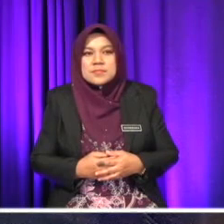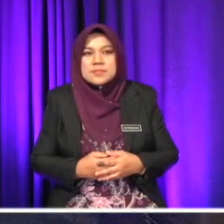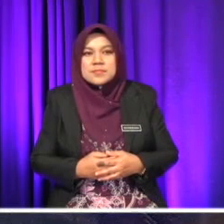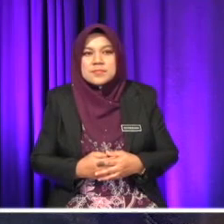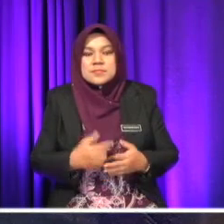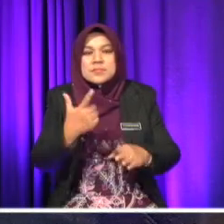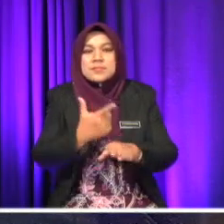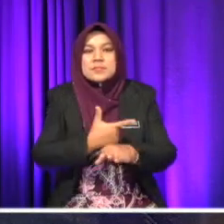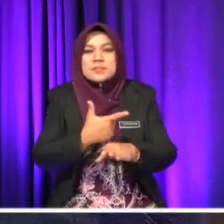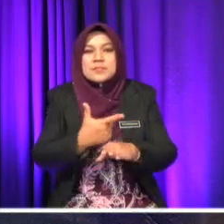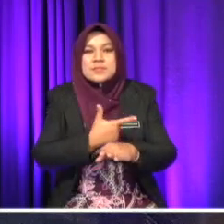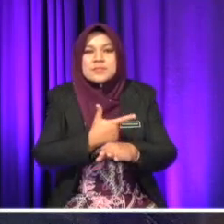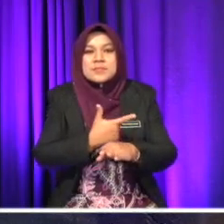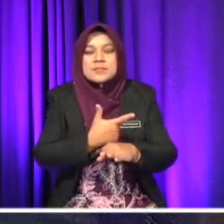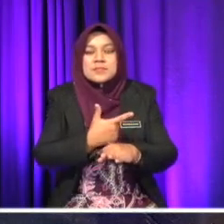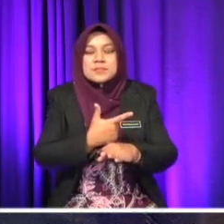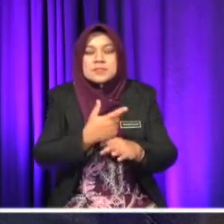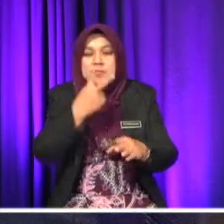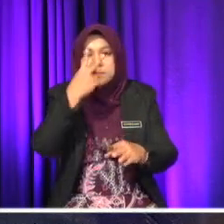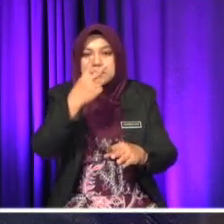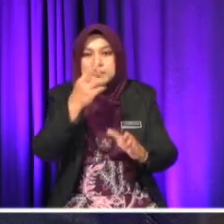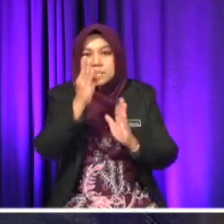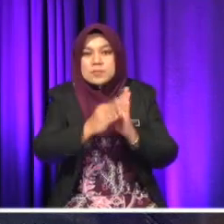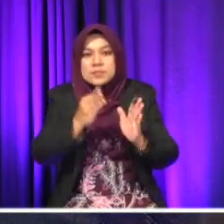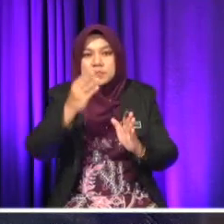ataupun tuntun film Melayu Sri Mersing coba